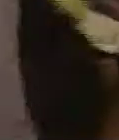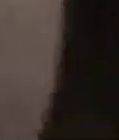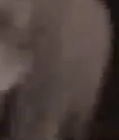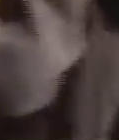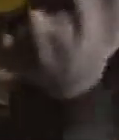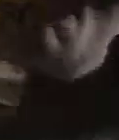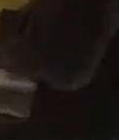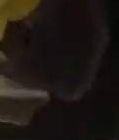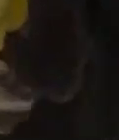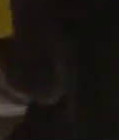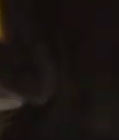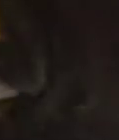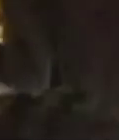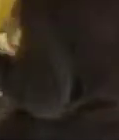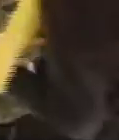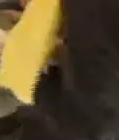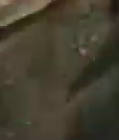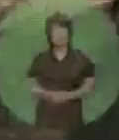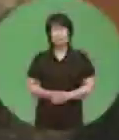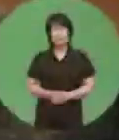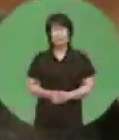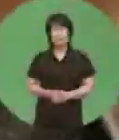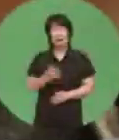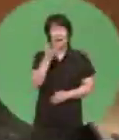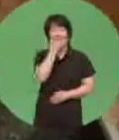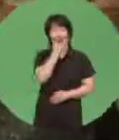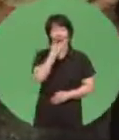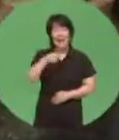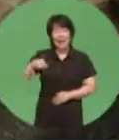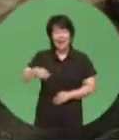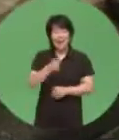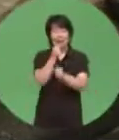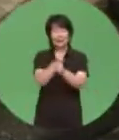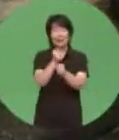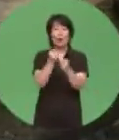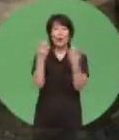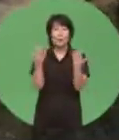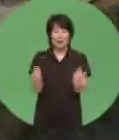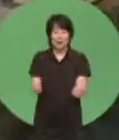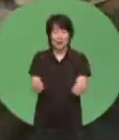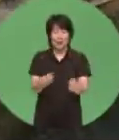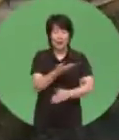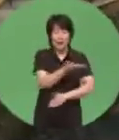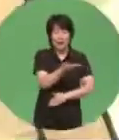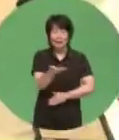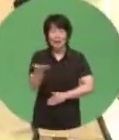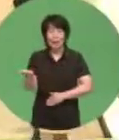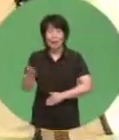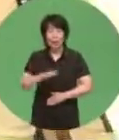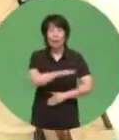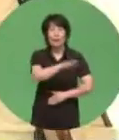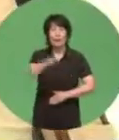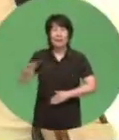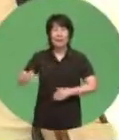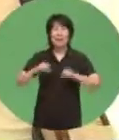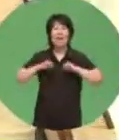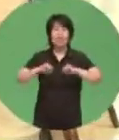澤部さんにお話を伺っている間にカレーが完成。配膳もみんなで手分けして行います